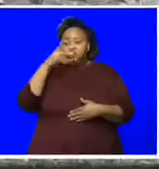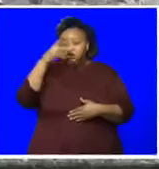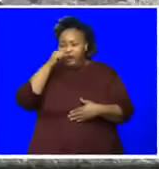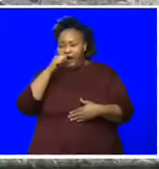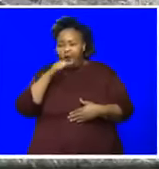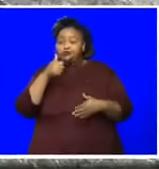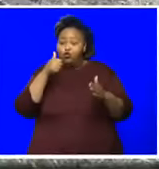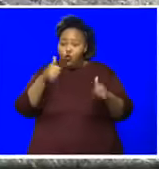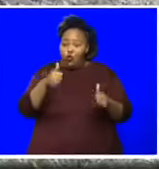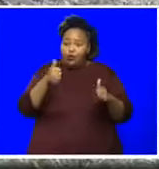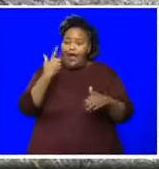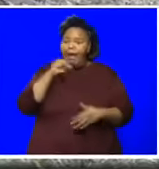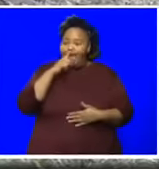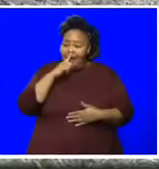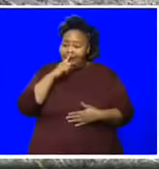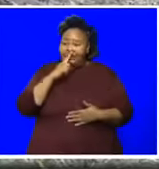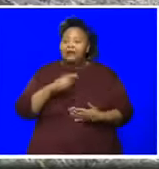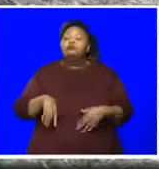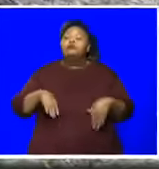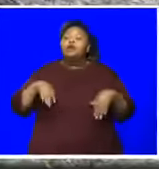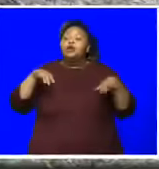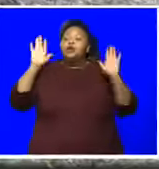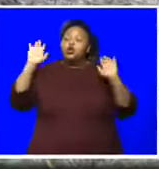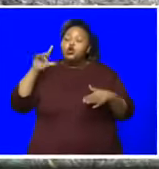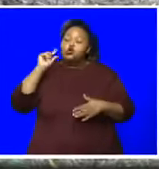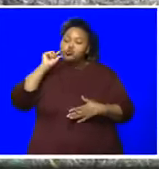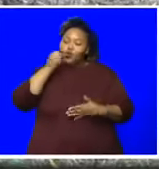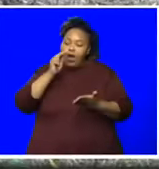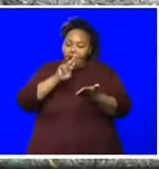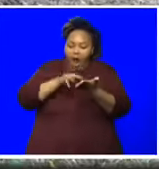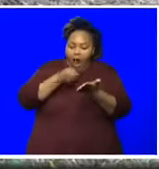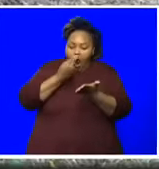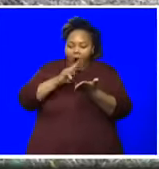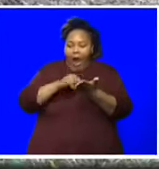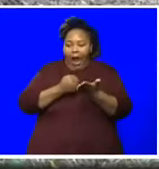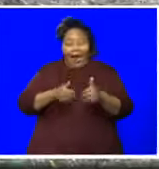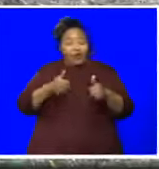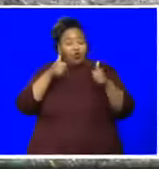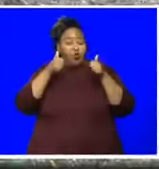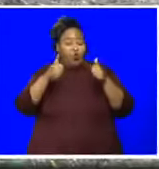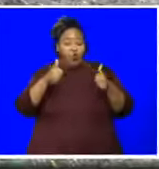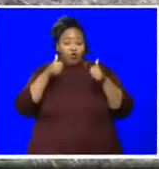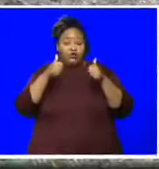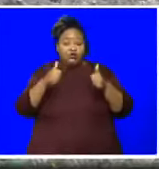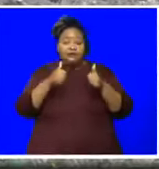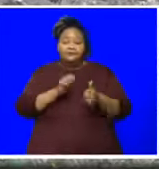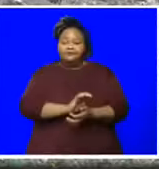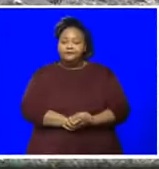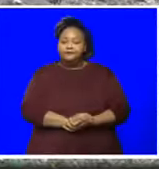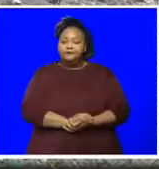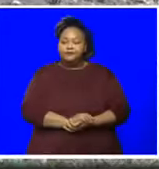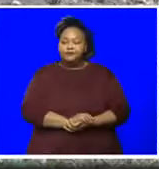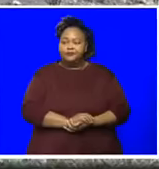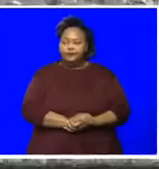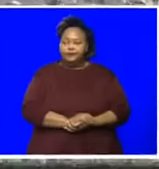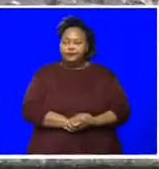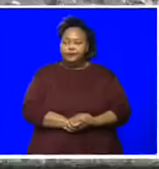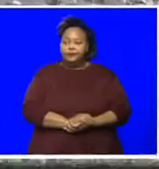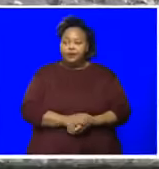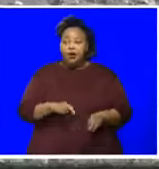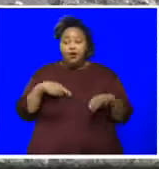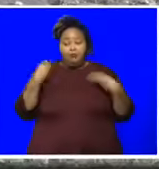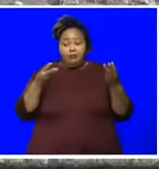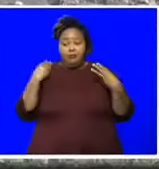leso nje bawuthi ngisho noma ungene titolo bowukhanza ukuthi loluju seliphelile. Luju lukahle emalangeni. Ngithi thine lokhanza ukuthi